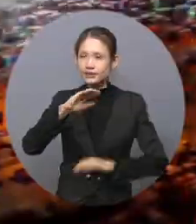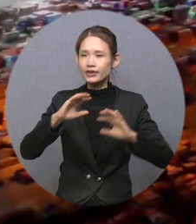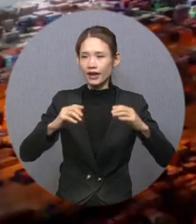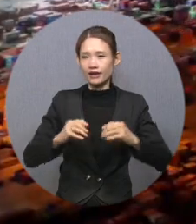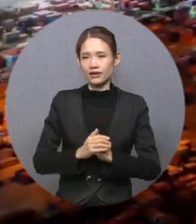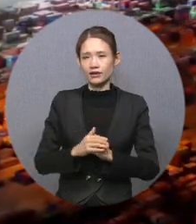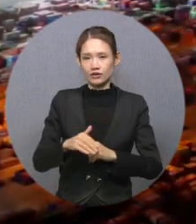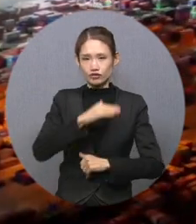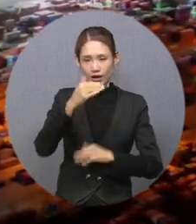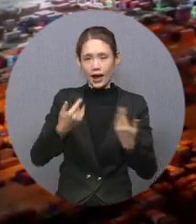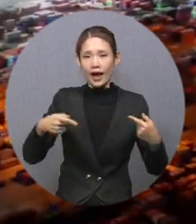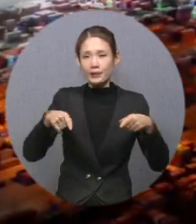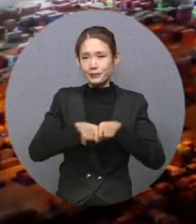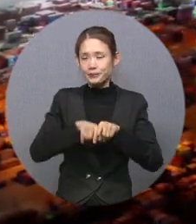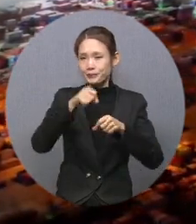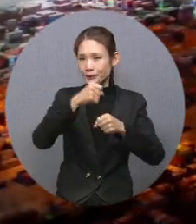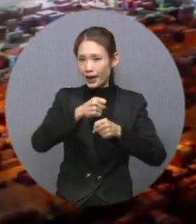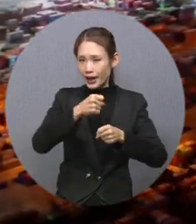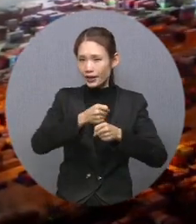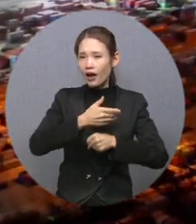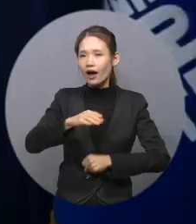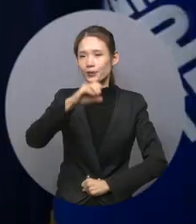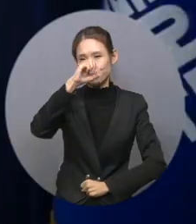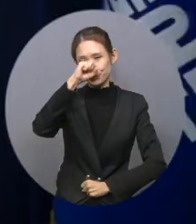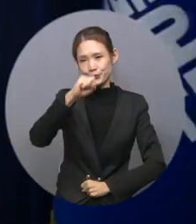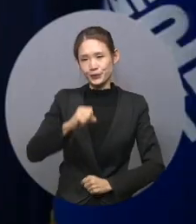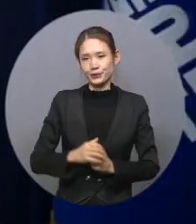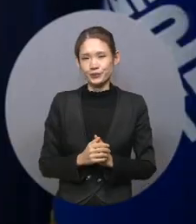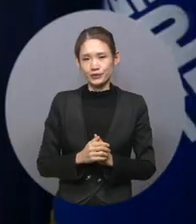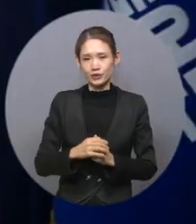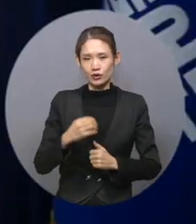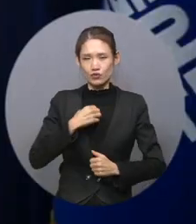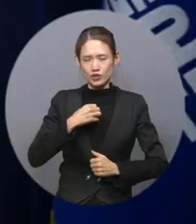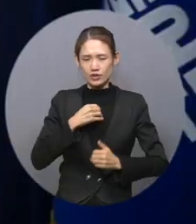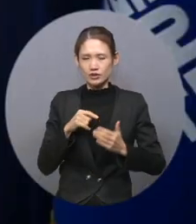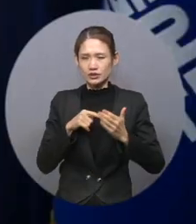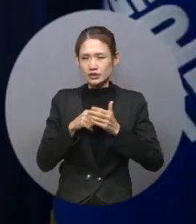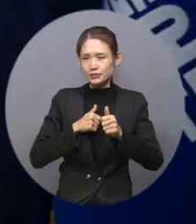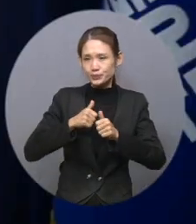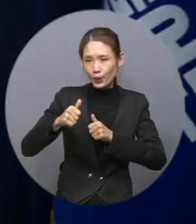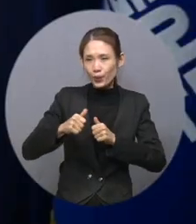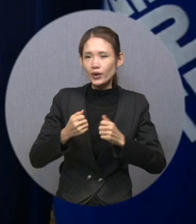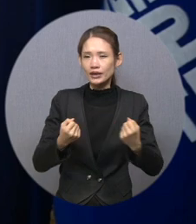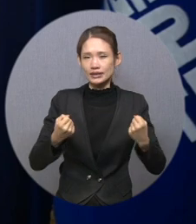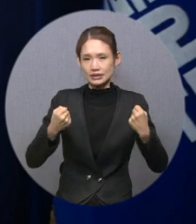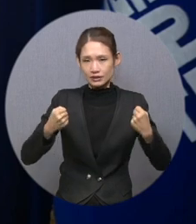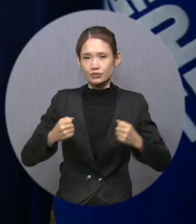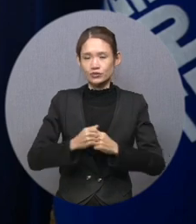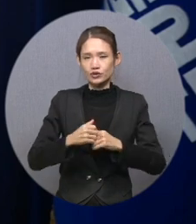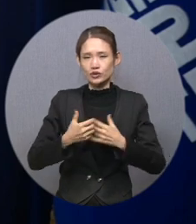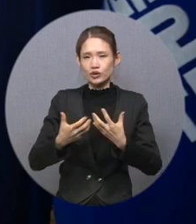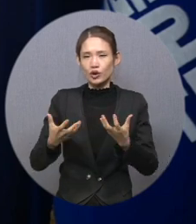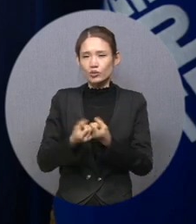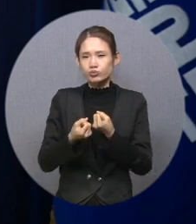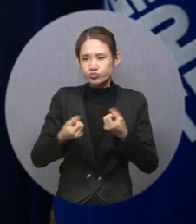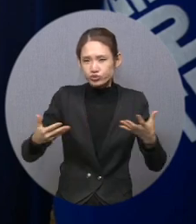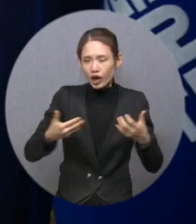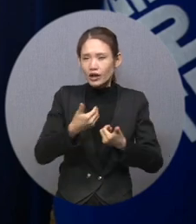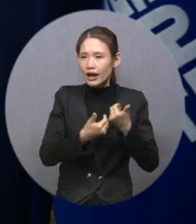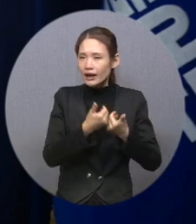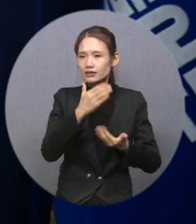우리 함께 만들어가는 좋겠습니다 위기를 극복하는 힘은 분열과 갈등이 아니라